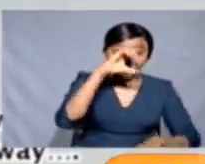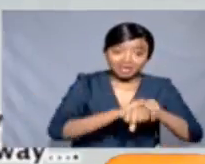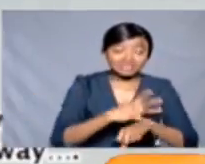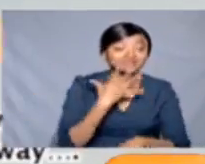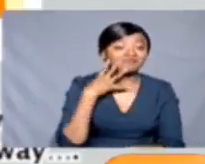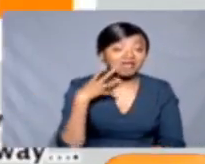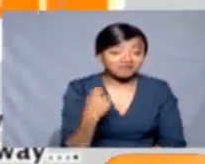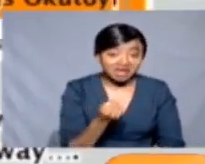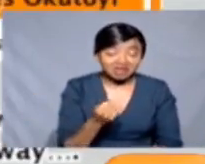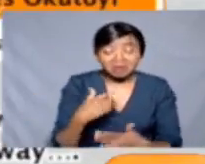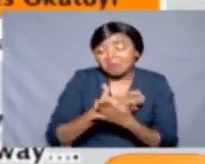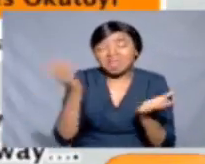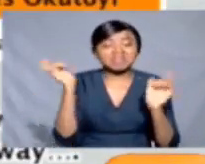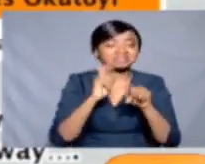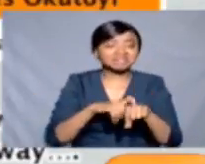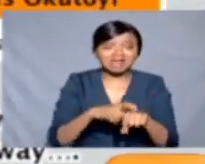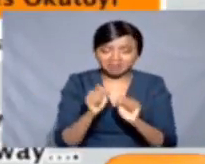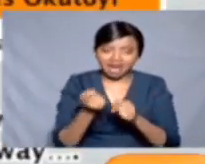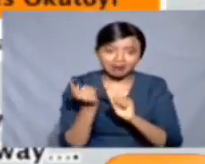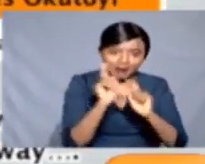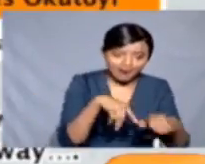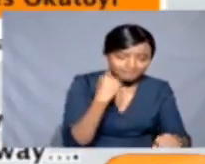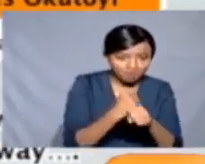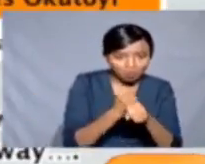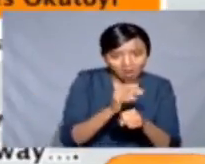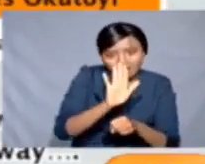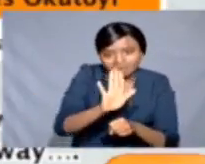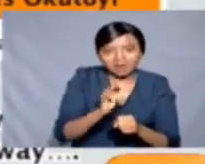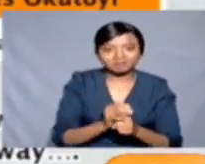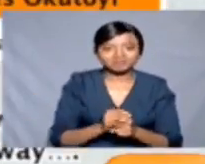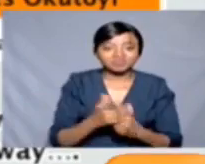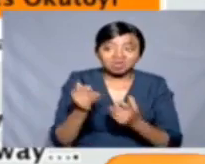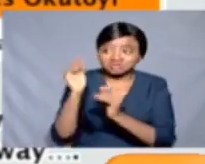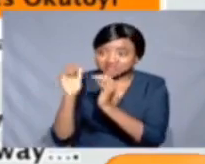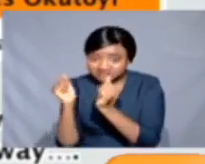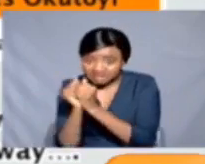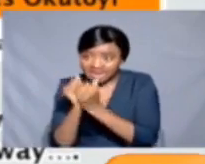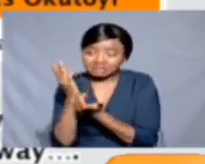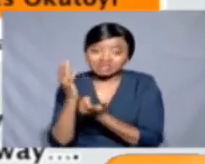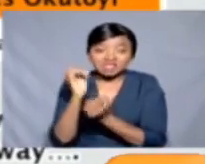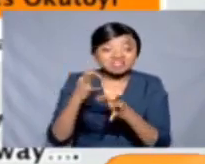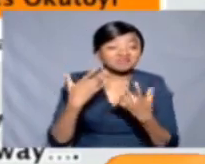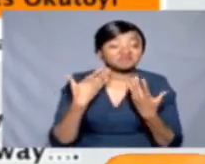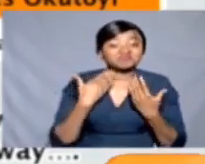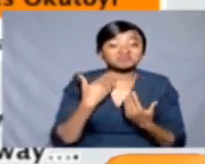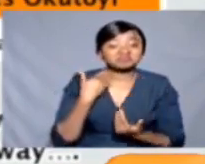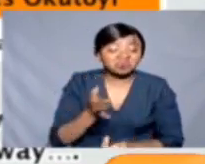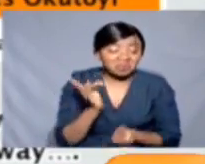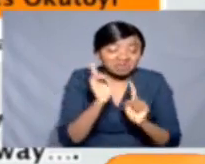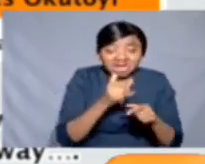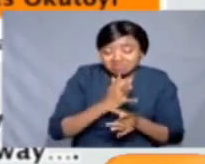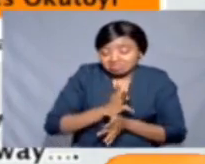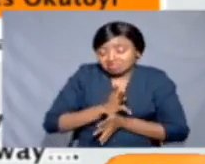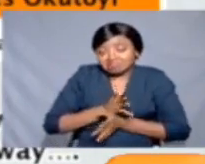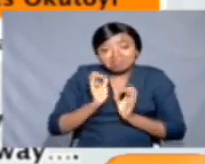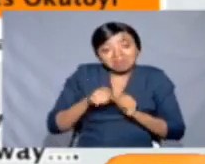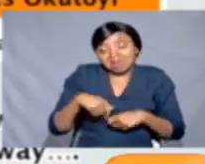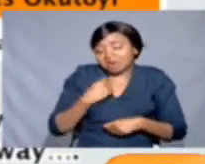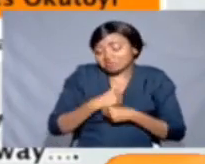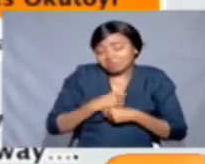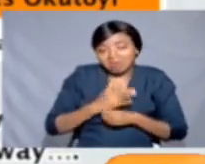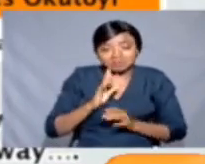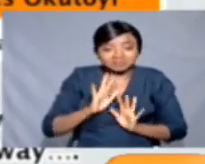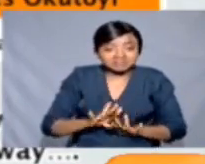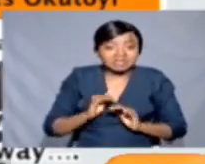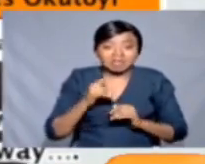ukakuja ile saa yenye mwenyewe unataka. Naweza kuja saa 4, saa 5 ukitaka kukataa unakataa. Unakaa mtaani ufanye shughuli nyingine yenye